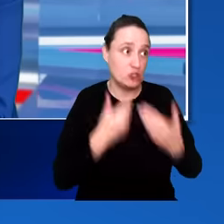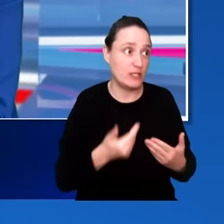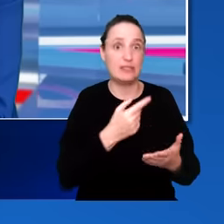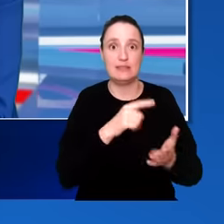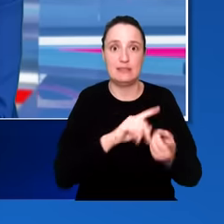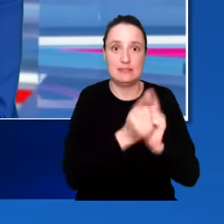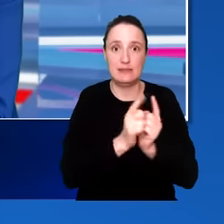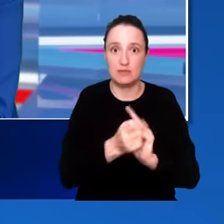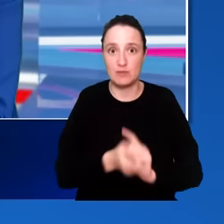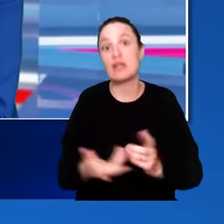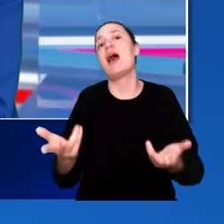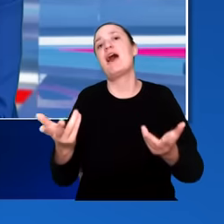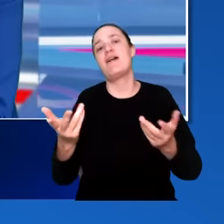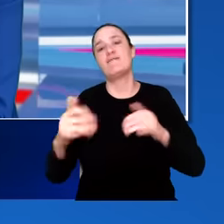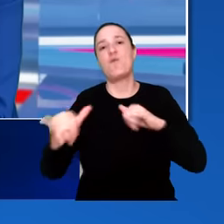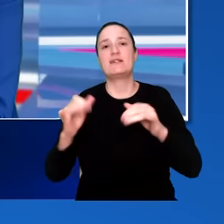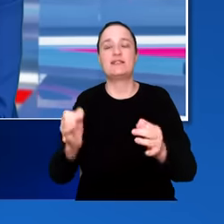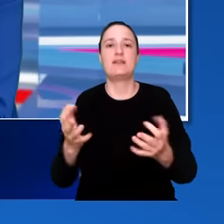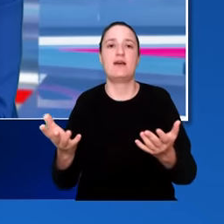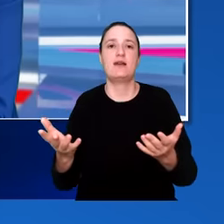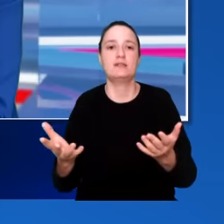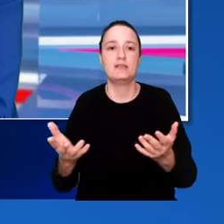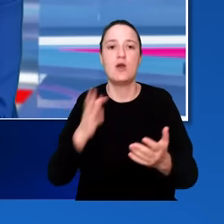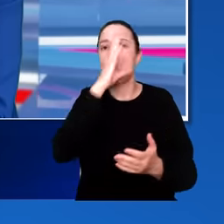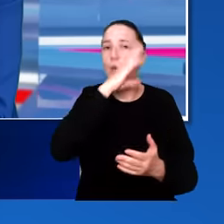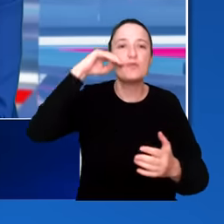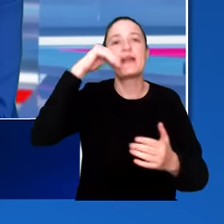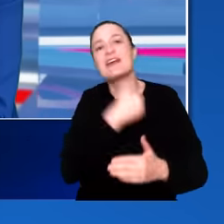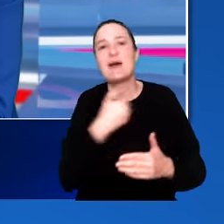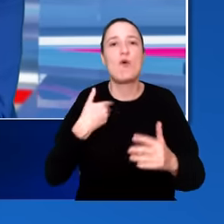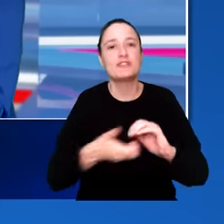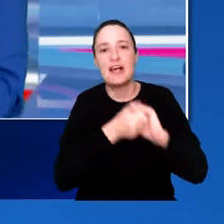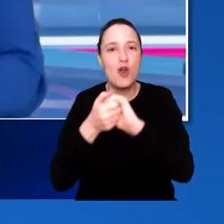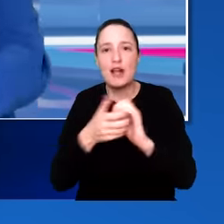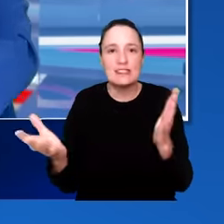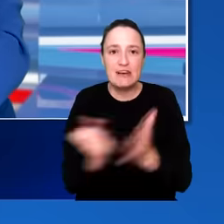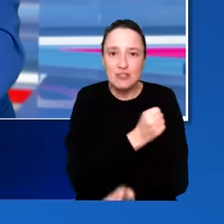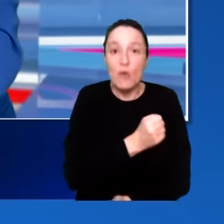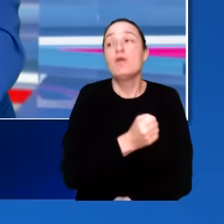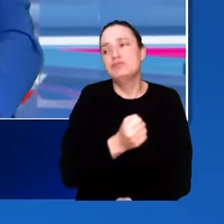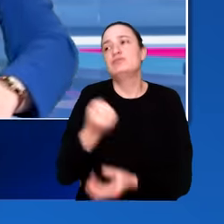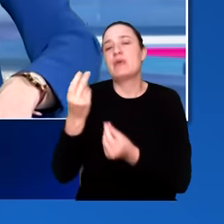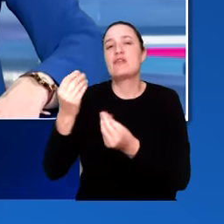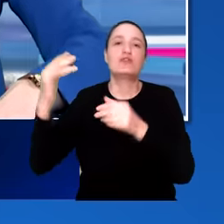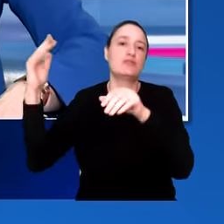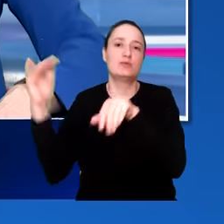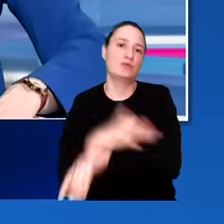Przejął władzę koalicja Uśmiechniętej Polski, nagle się okazało, że te pieniądze po prostu zostają odblokowane tak